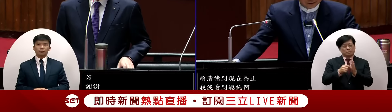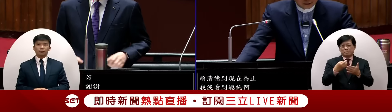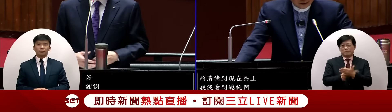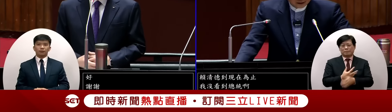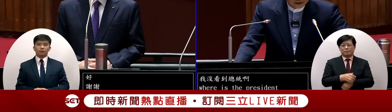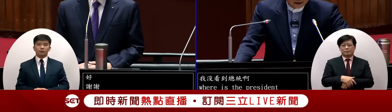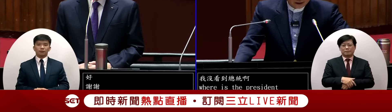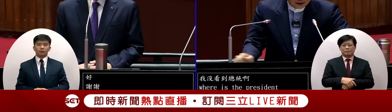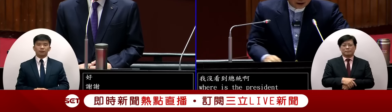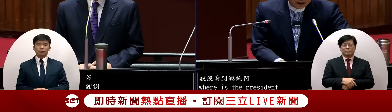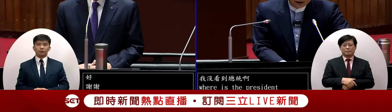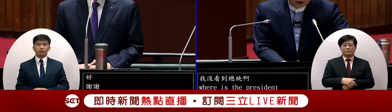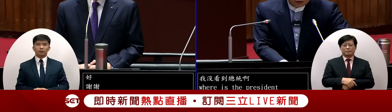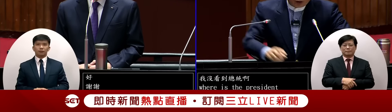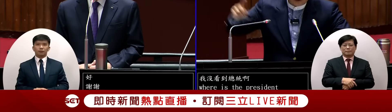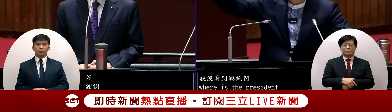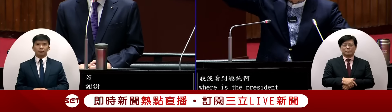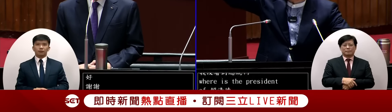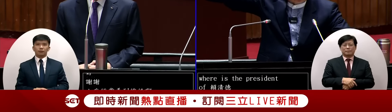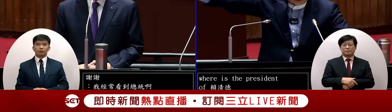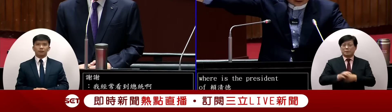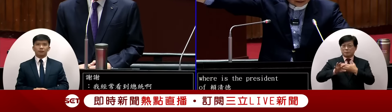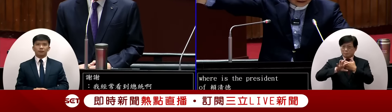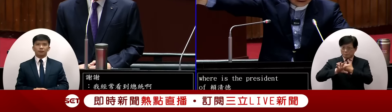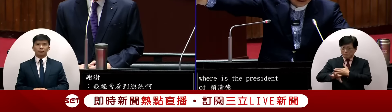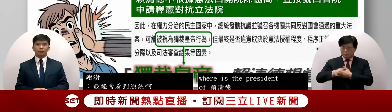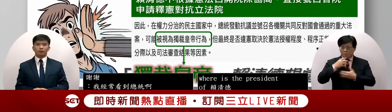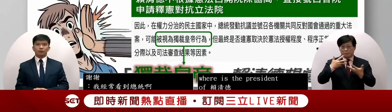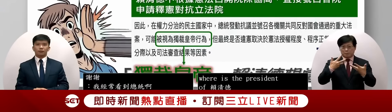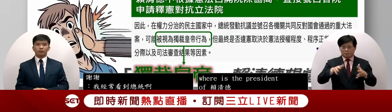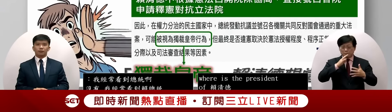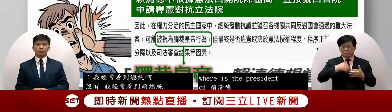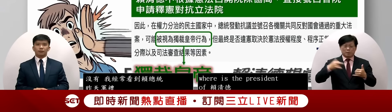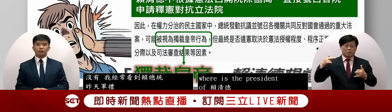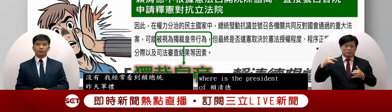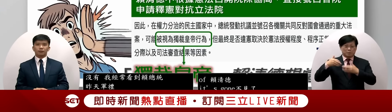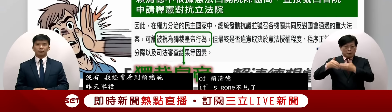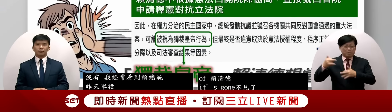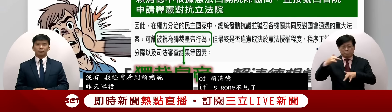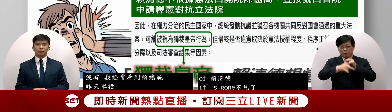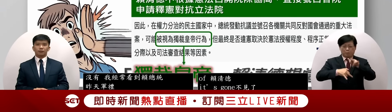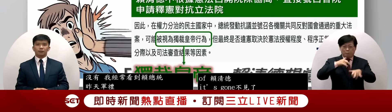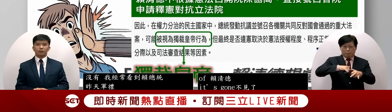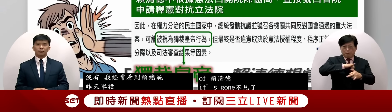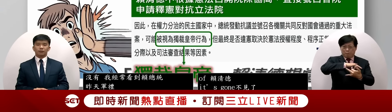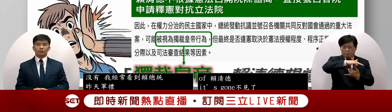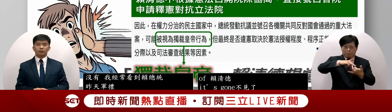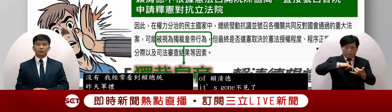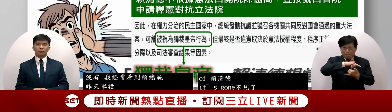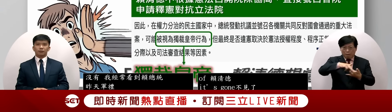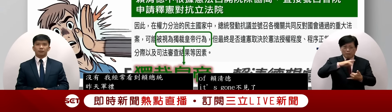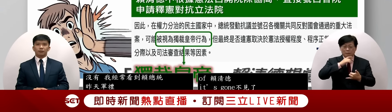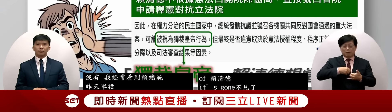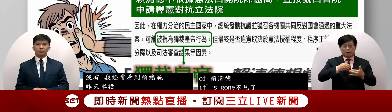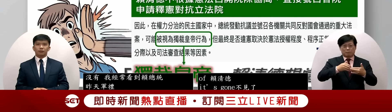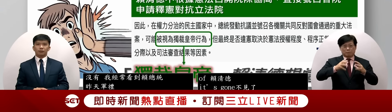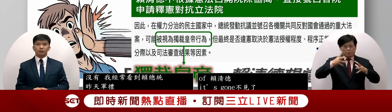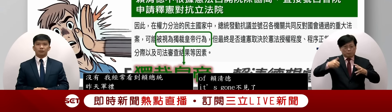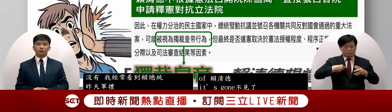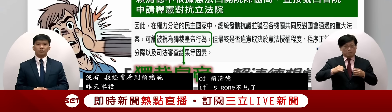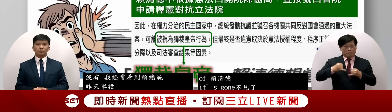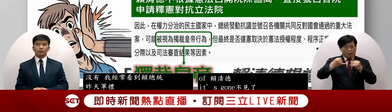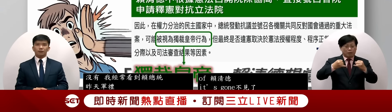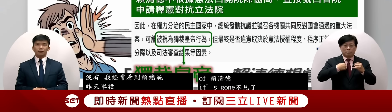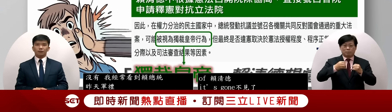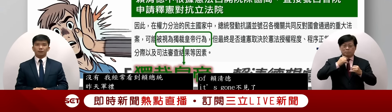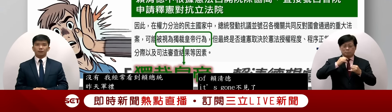少了。外面共军闹台，总统大搞内斗，根据宪法44条，总